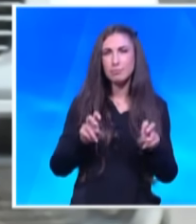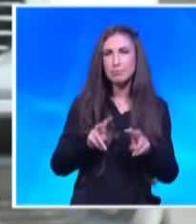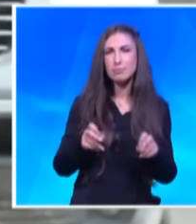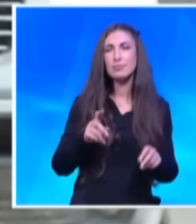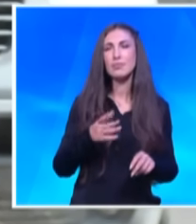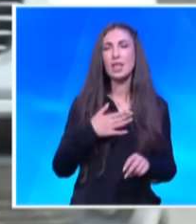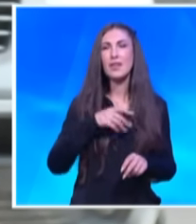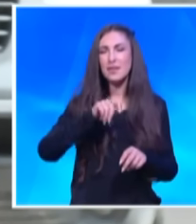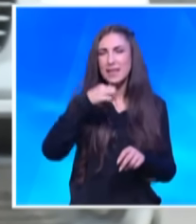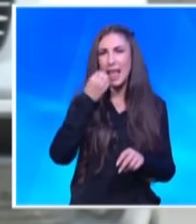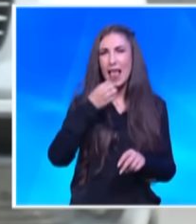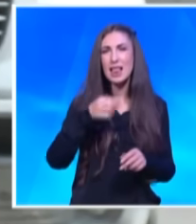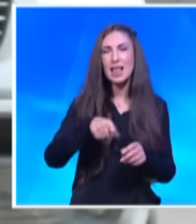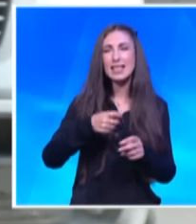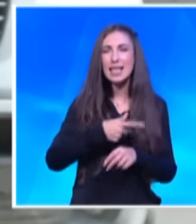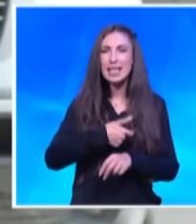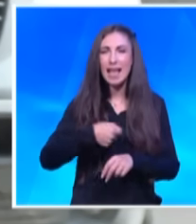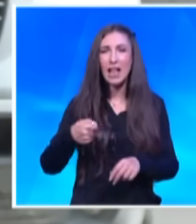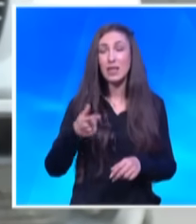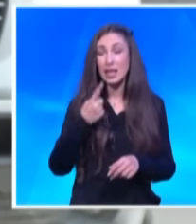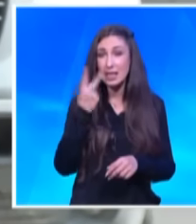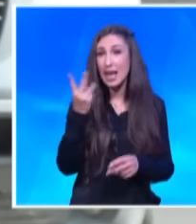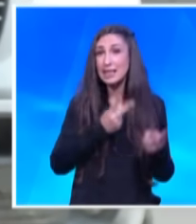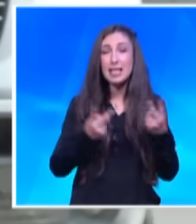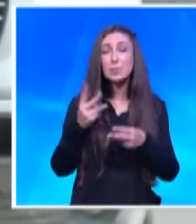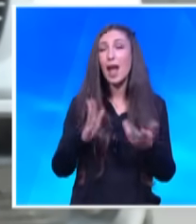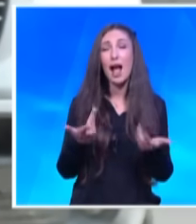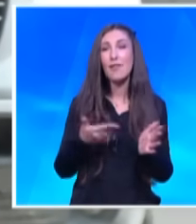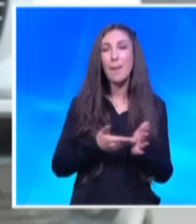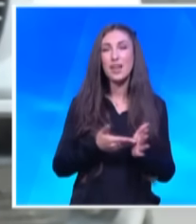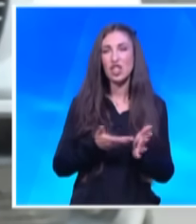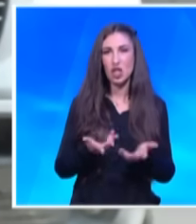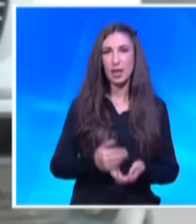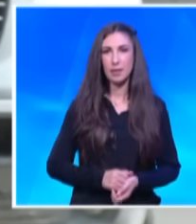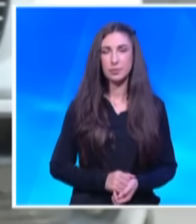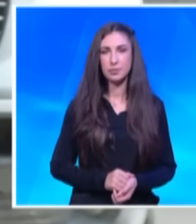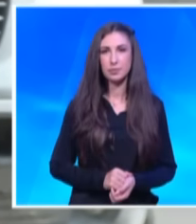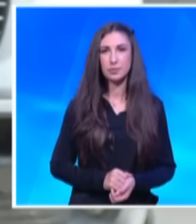необходимите секрети за установяване на причината за състоянието на децата.